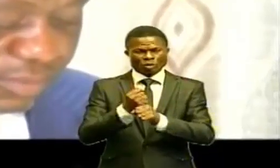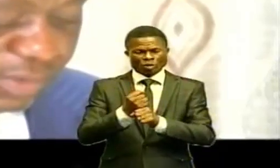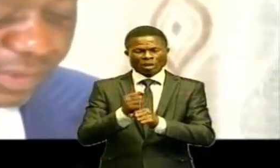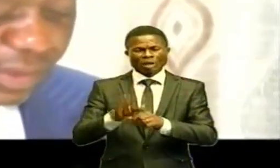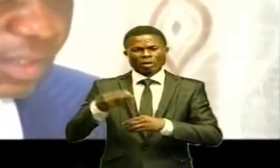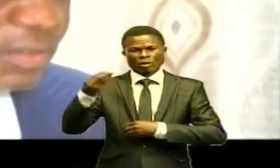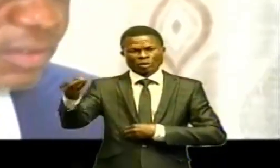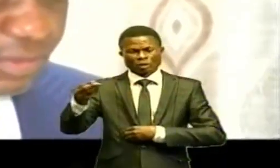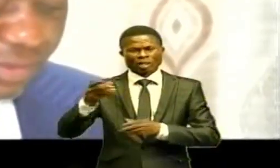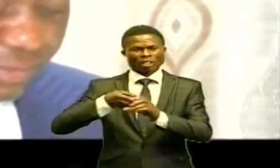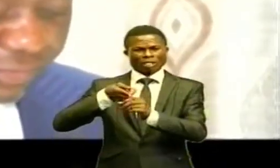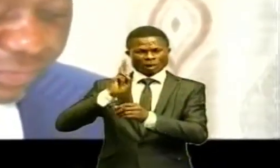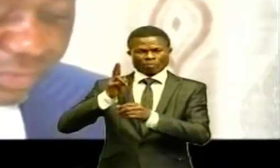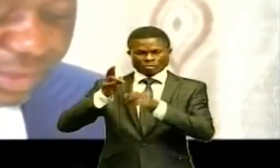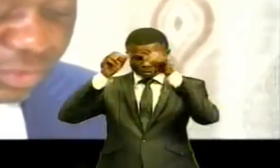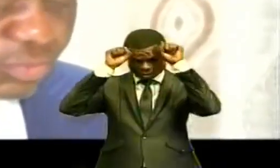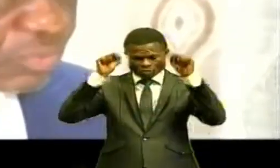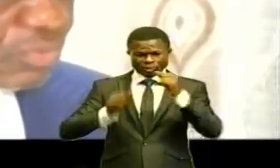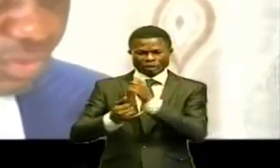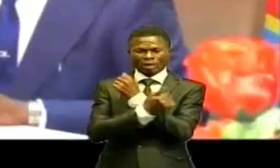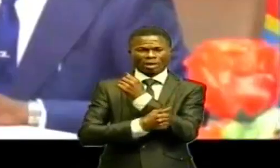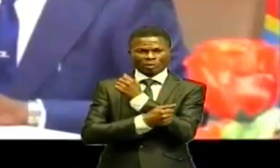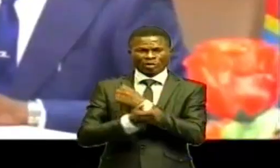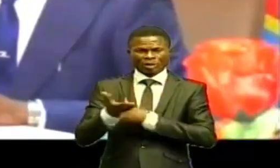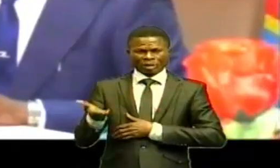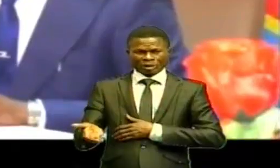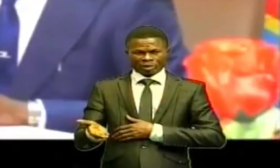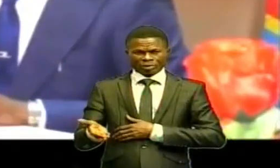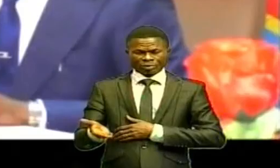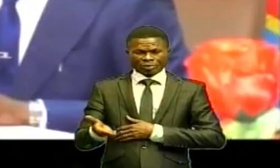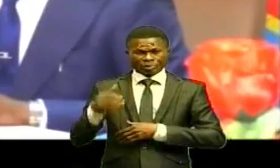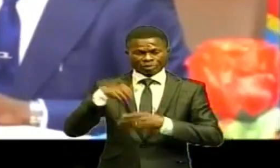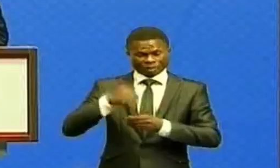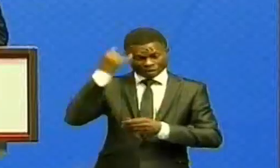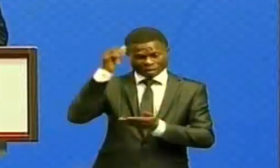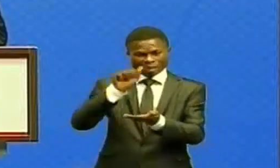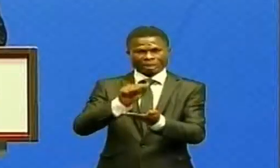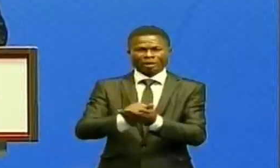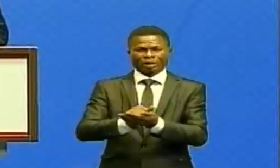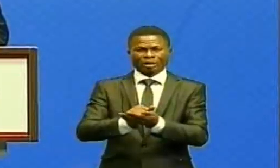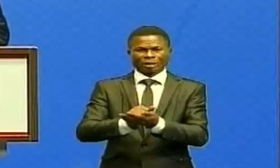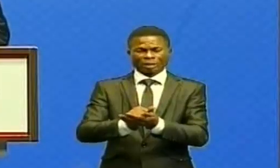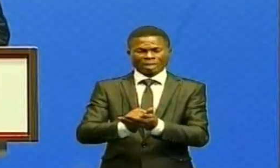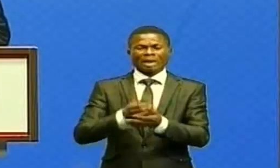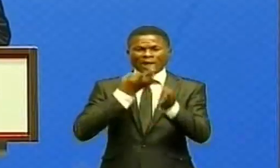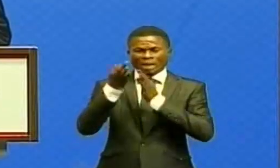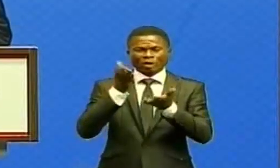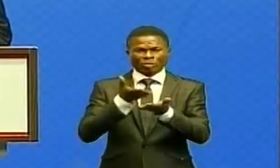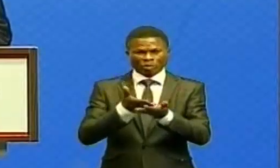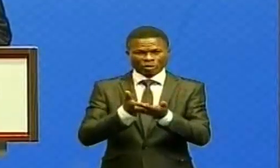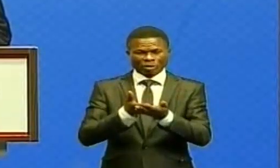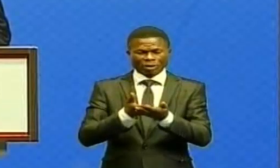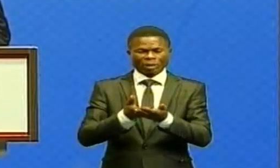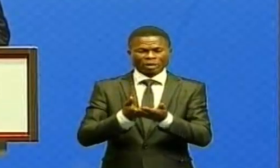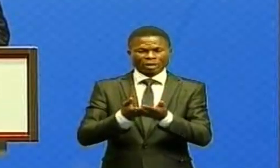remis sa démission au président de la République. Dans ces mêmes chapitres, il a fait mention des